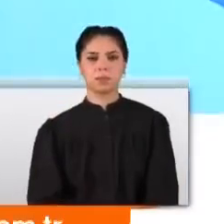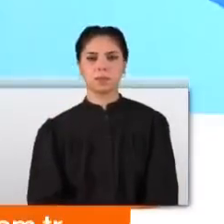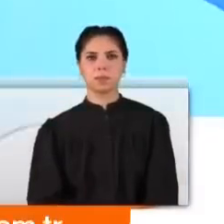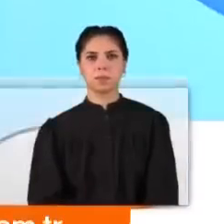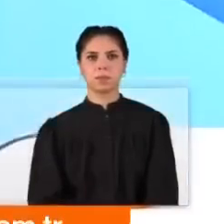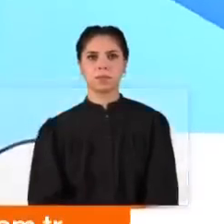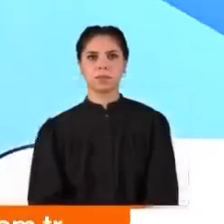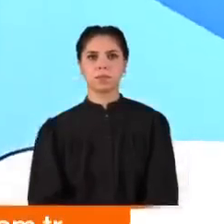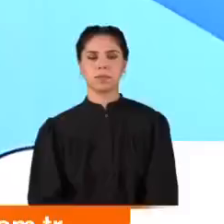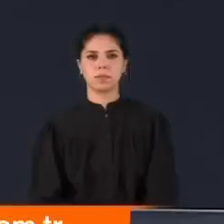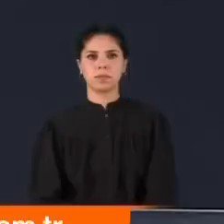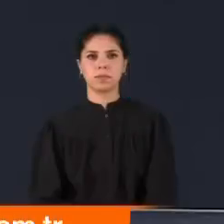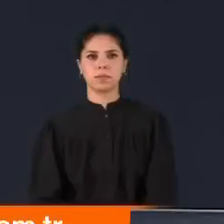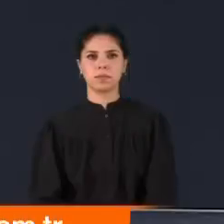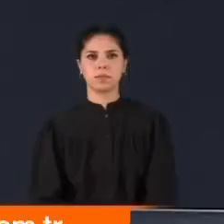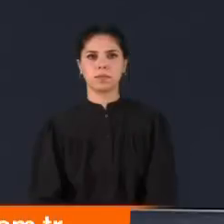Yok.